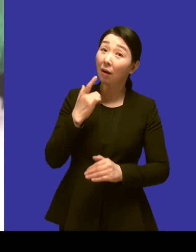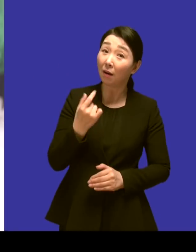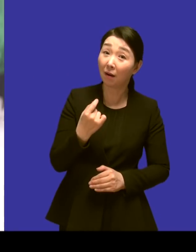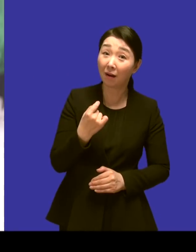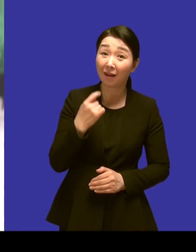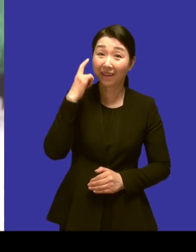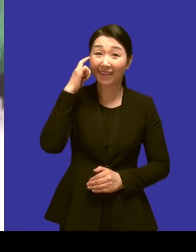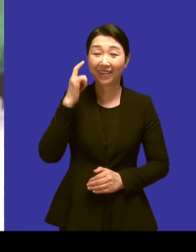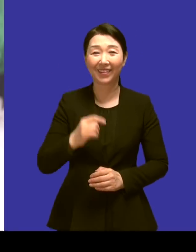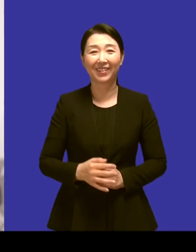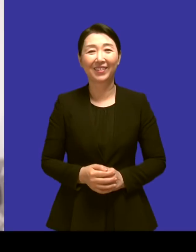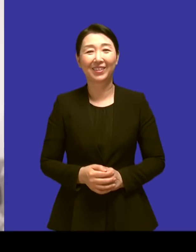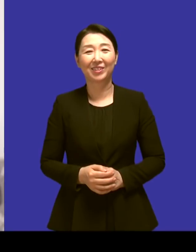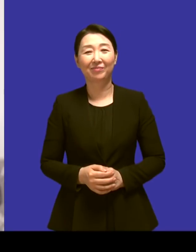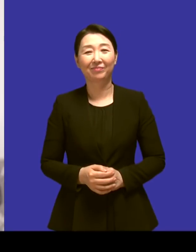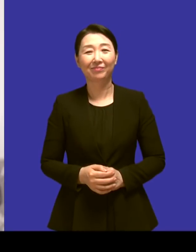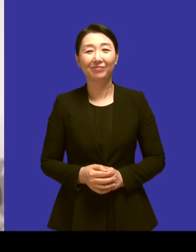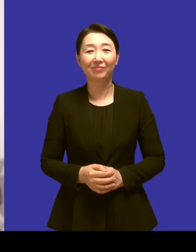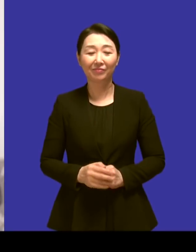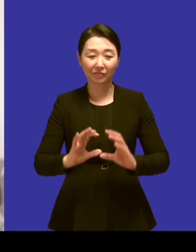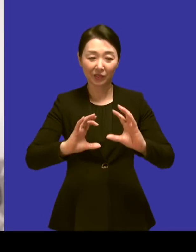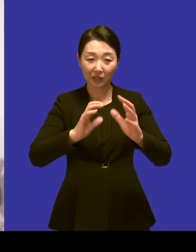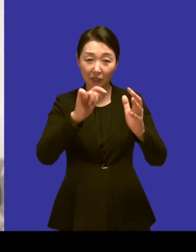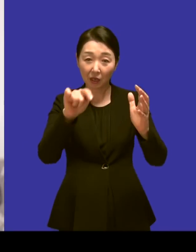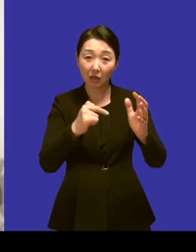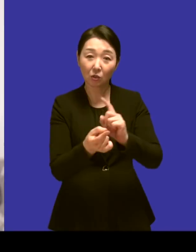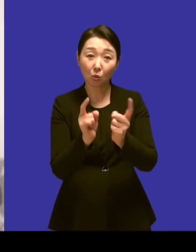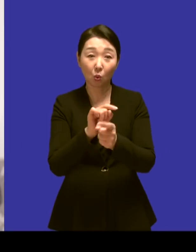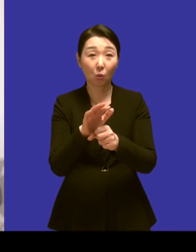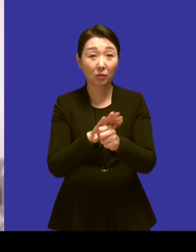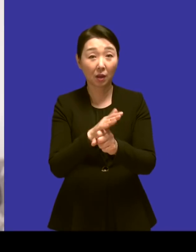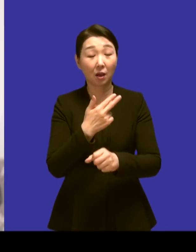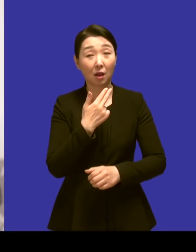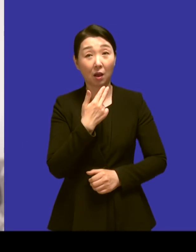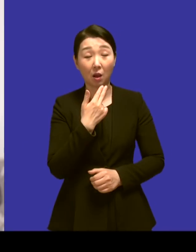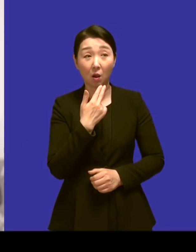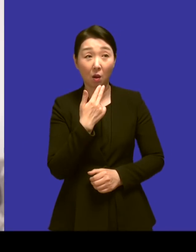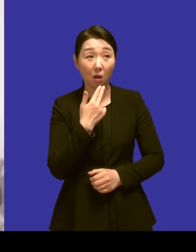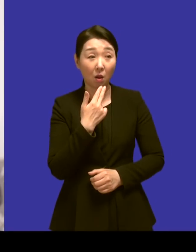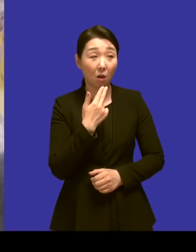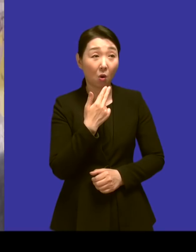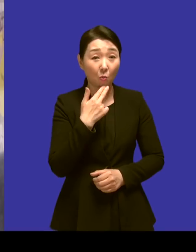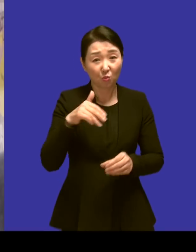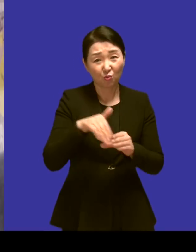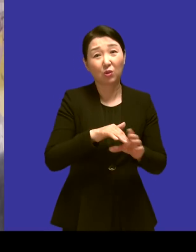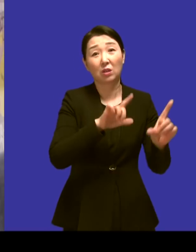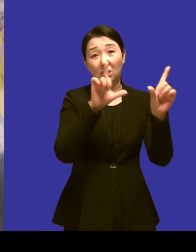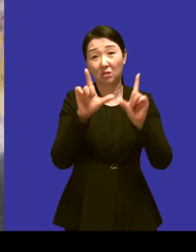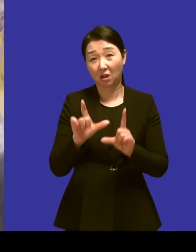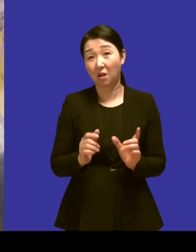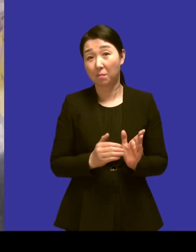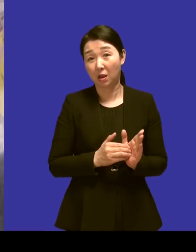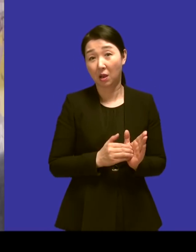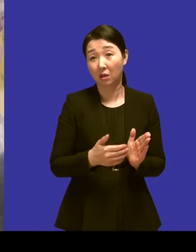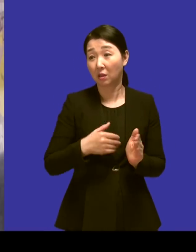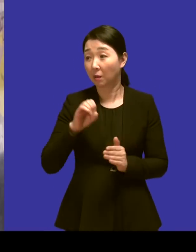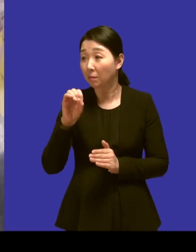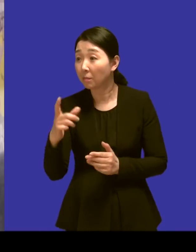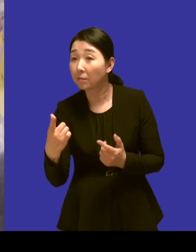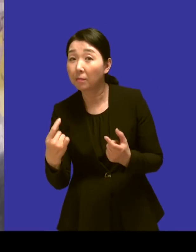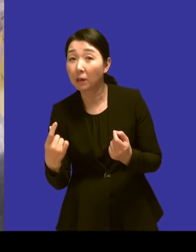생각이 들었던 것 같아요. 늘 네. 세상 가운데에서 이렇게 서로 사랑하지 않는 그런 문화 가운데 있었고 제가 아까 말씀드렸던